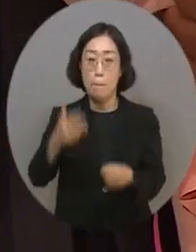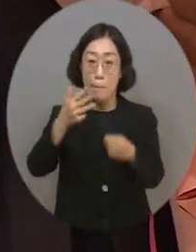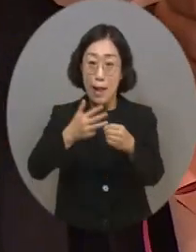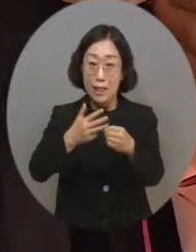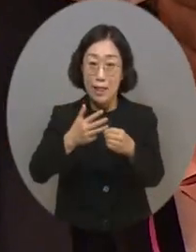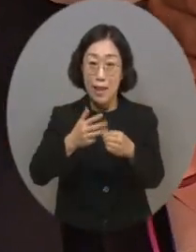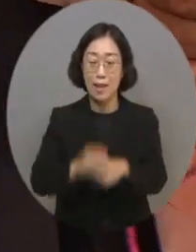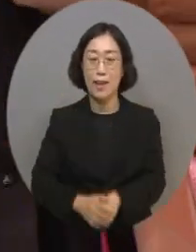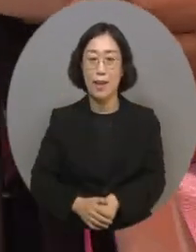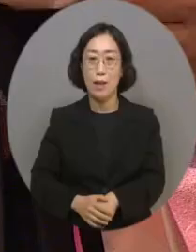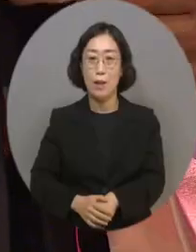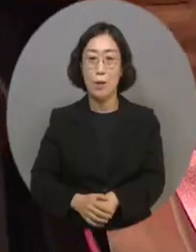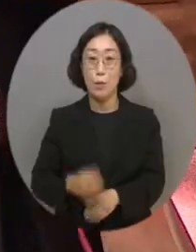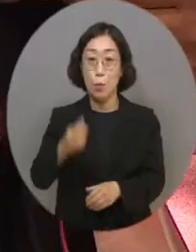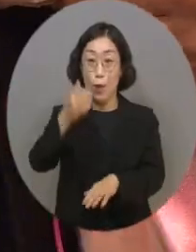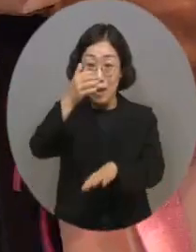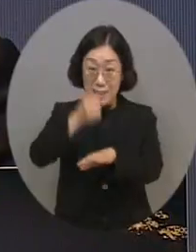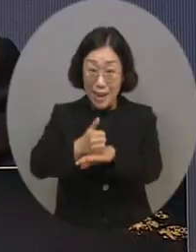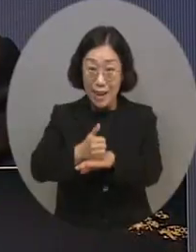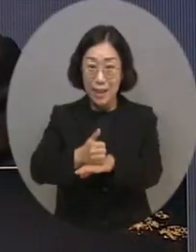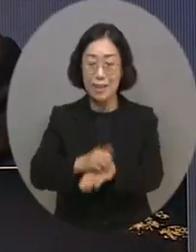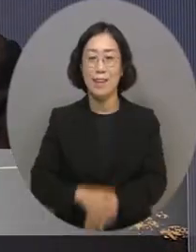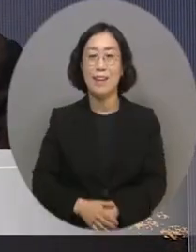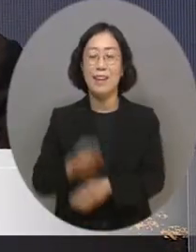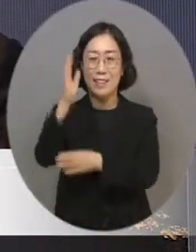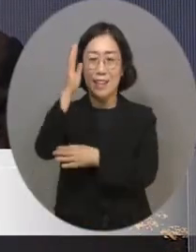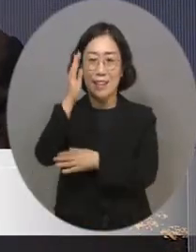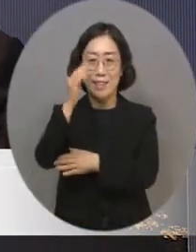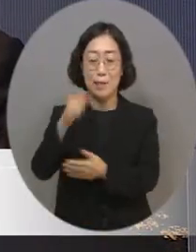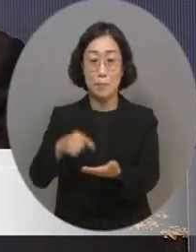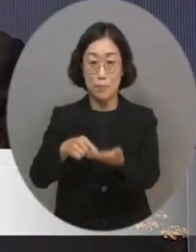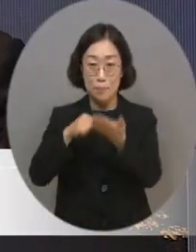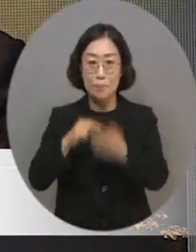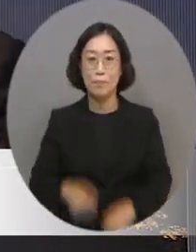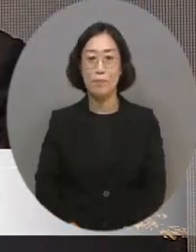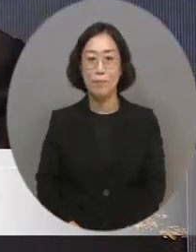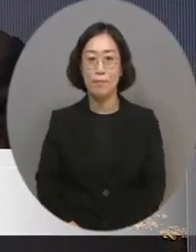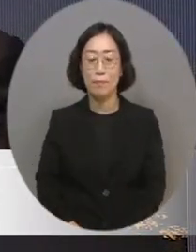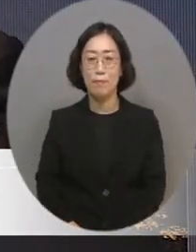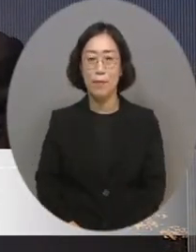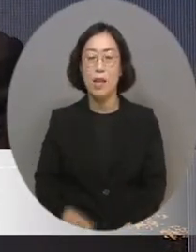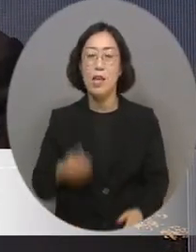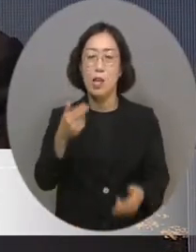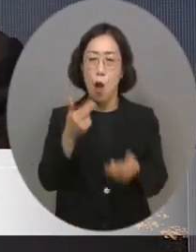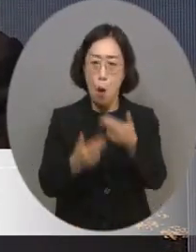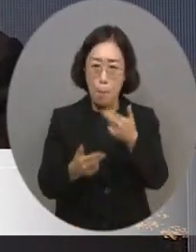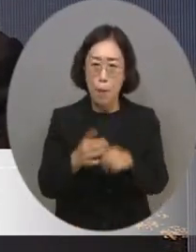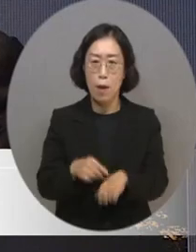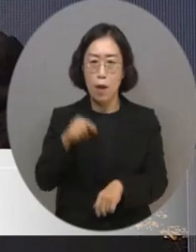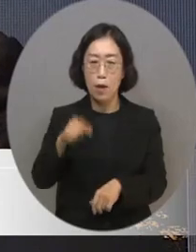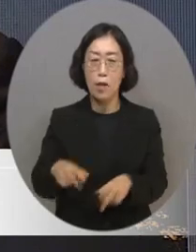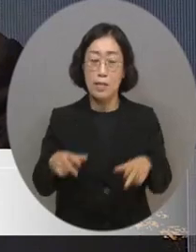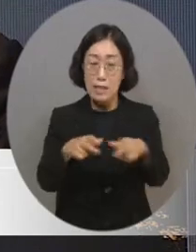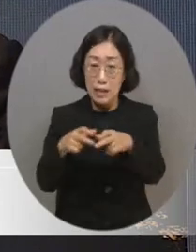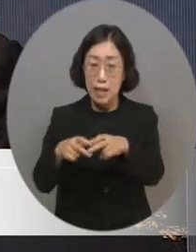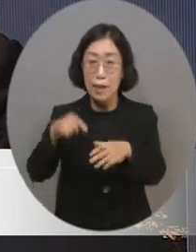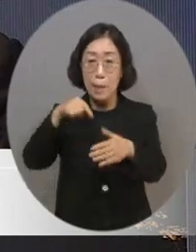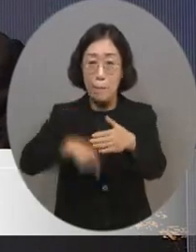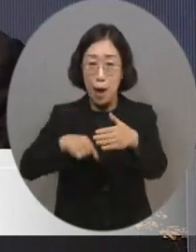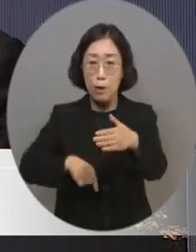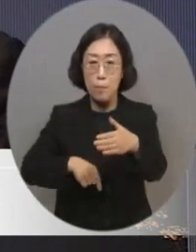회장의 이임사가 이어졌습니다. 저는 지장애비 여전히 장애인들의 마음의